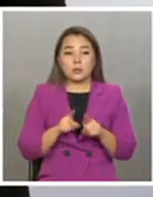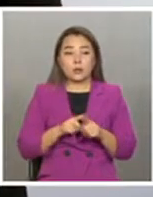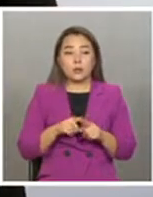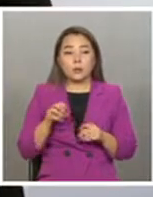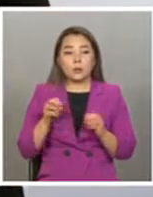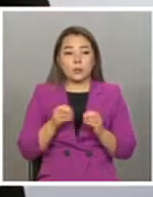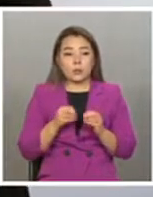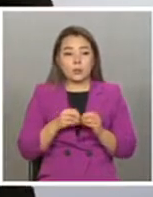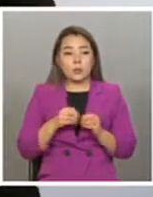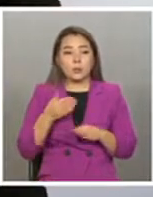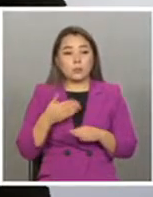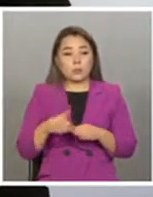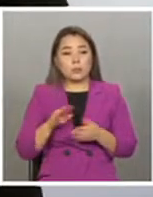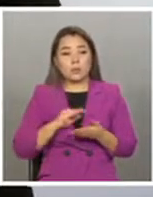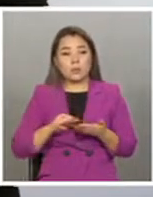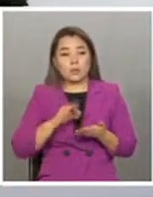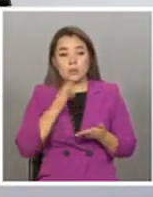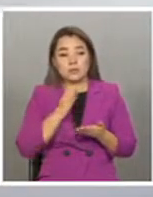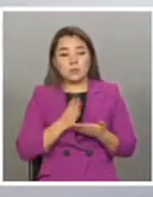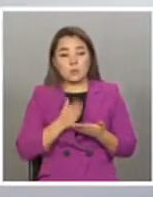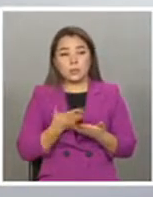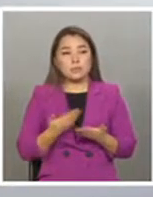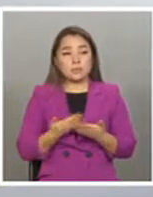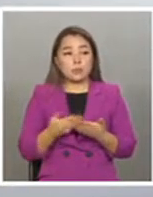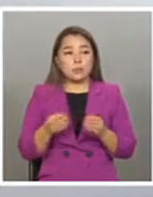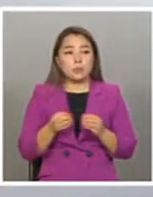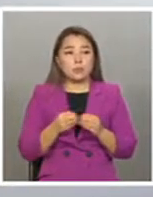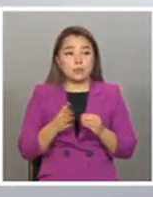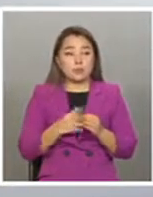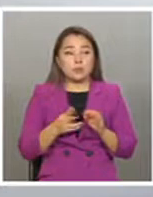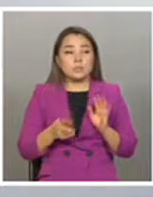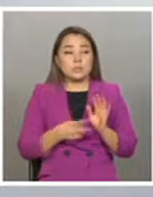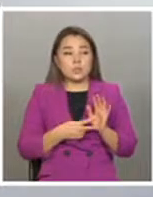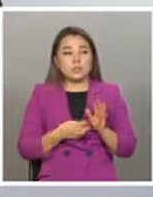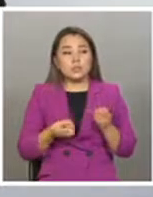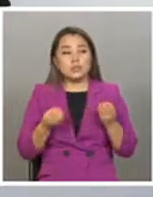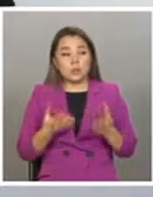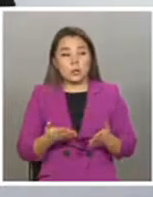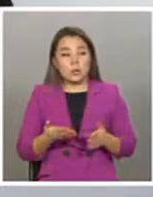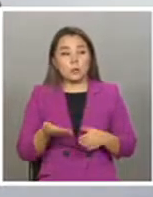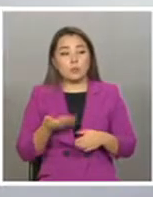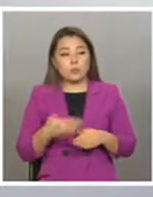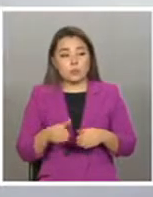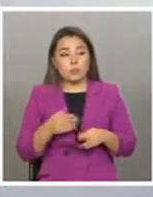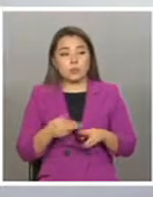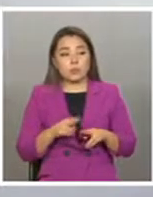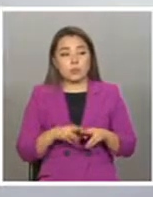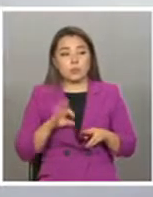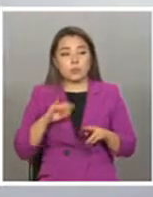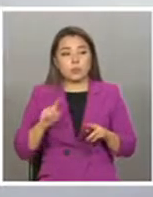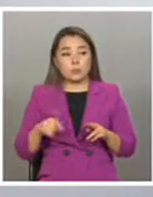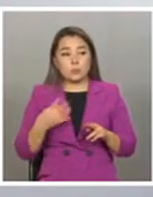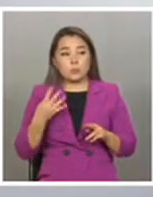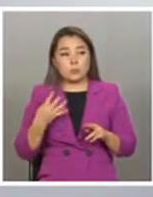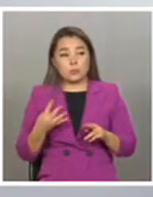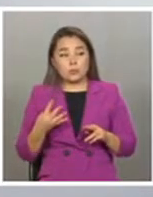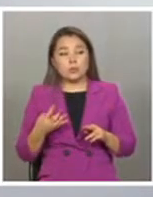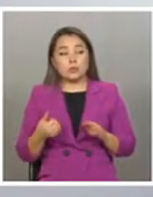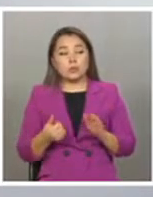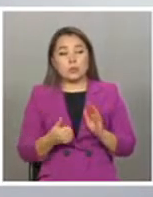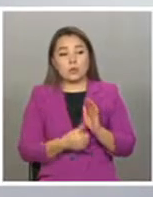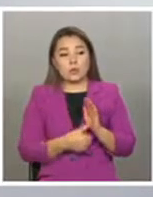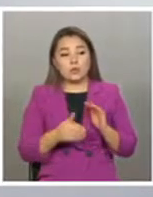атаймыз. Мысалы, 15-тен 7 жай бөлшегін 0 бүтін 10-нан 4